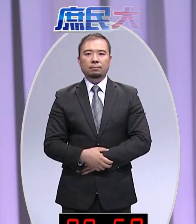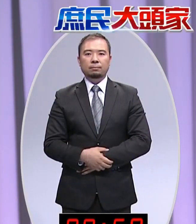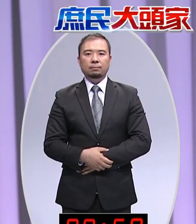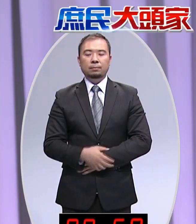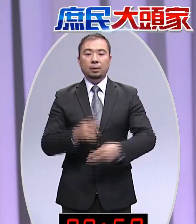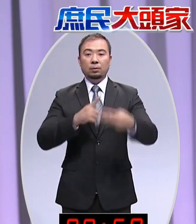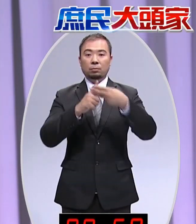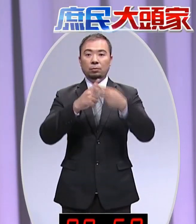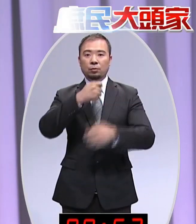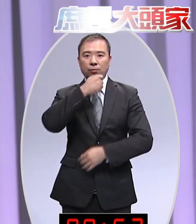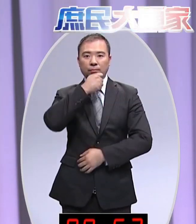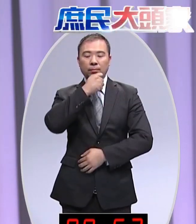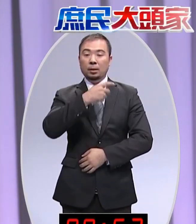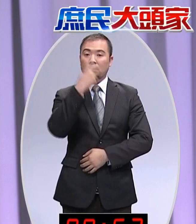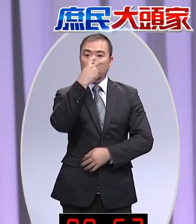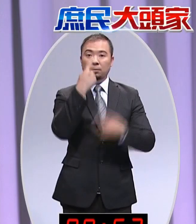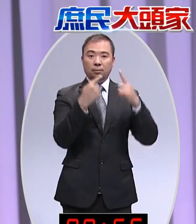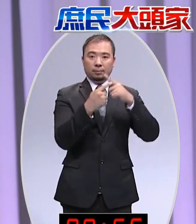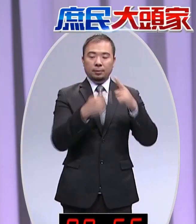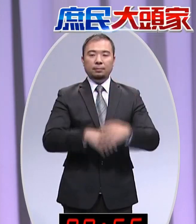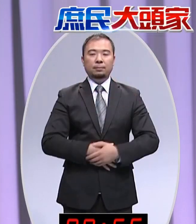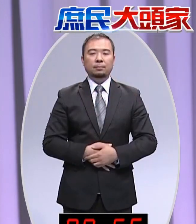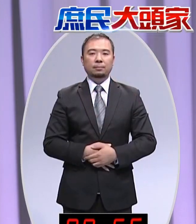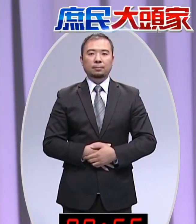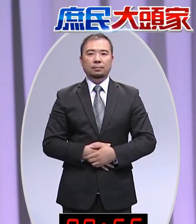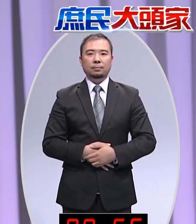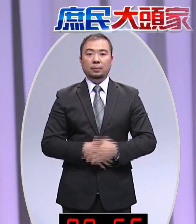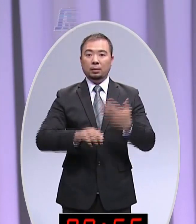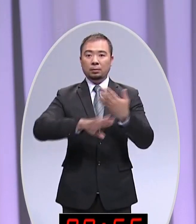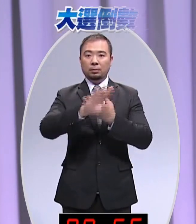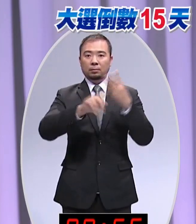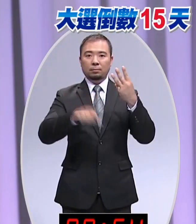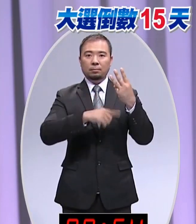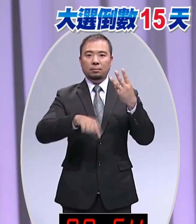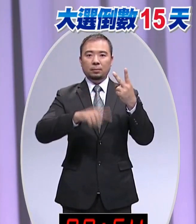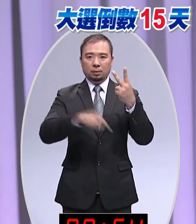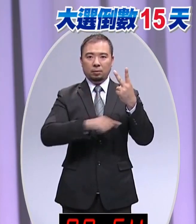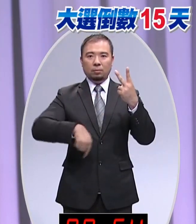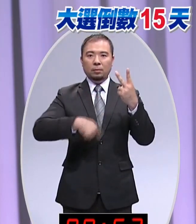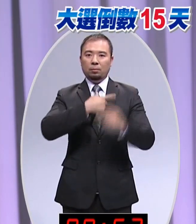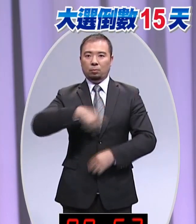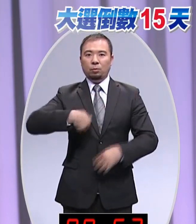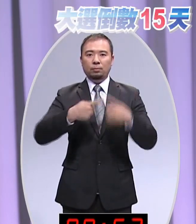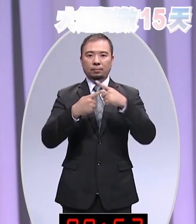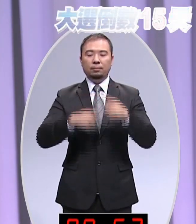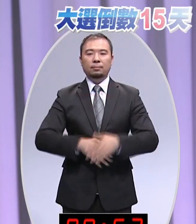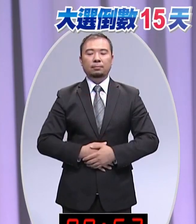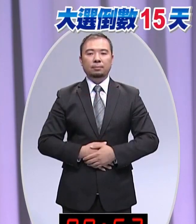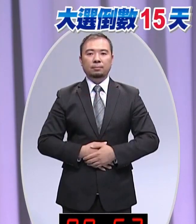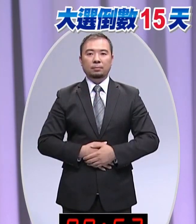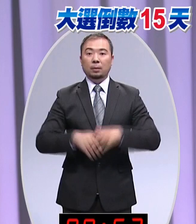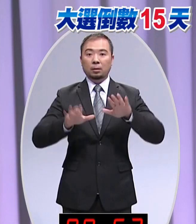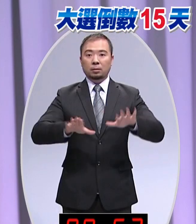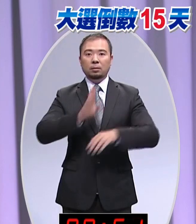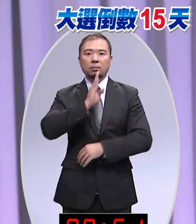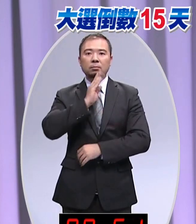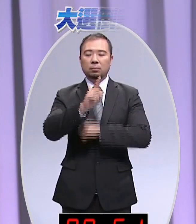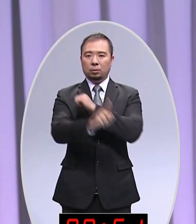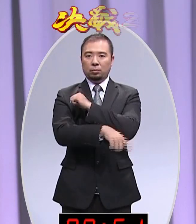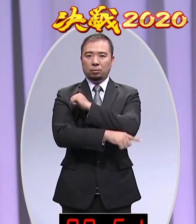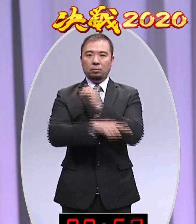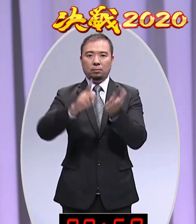主持人、监察人、两位候选人，这是最后的一场电